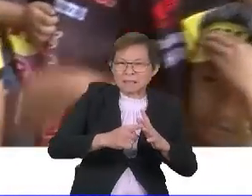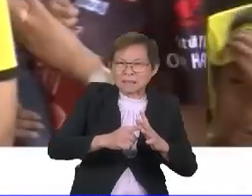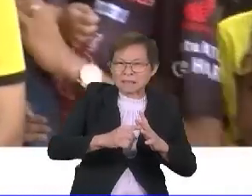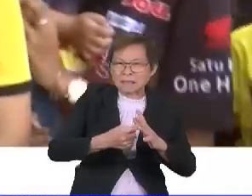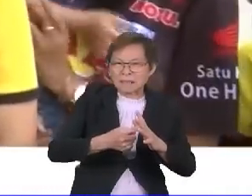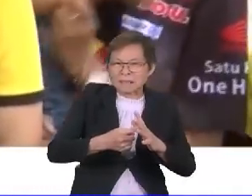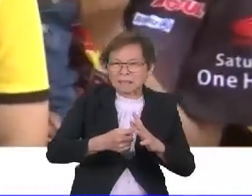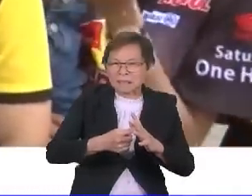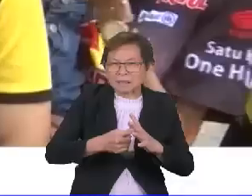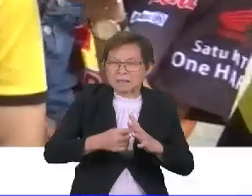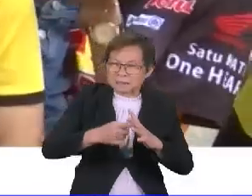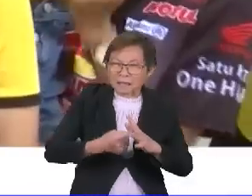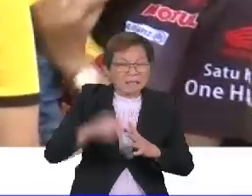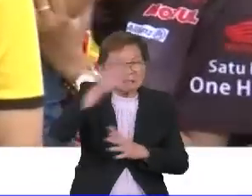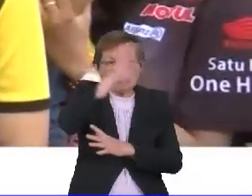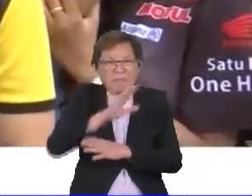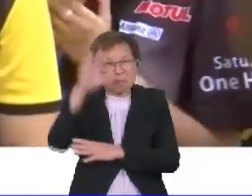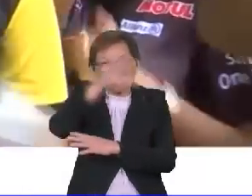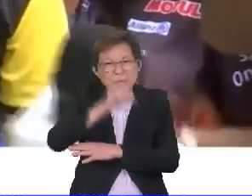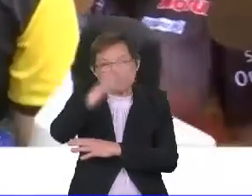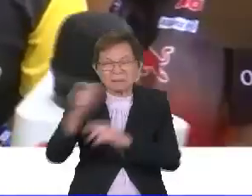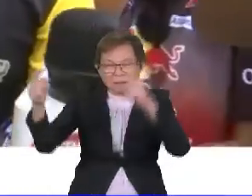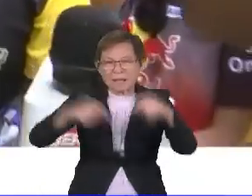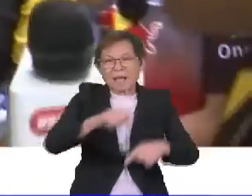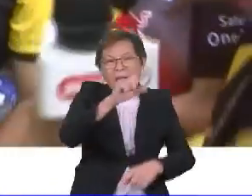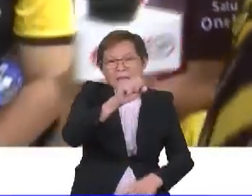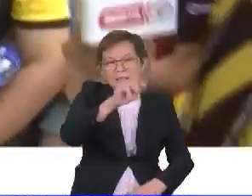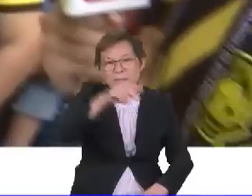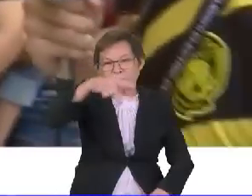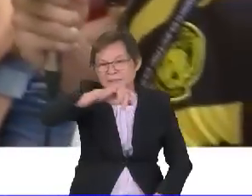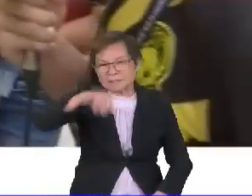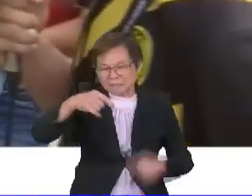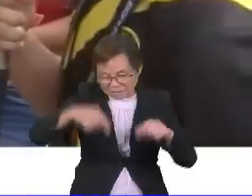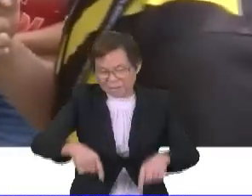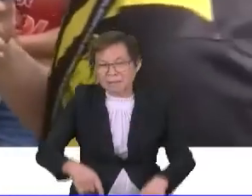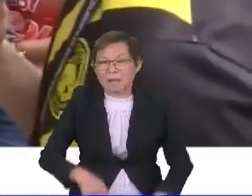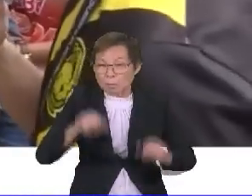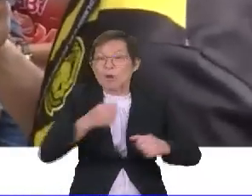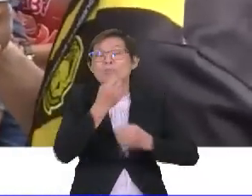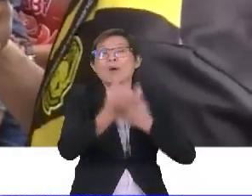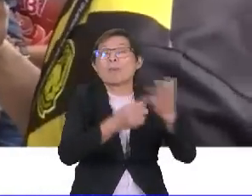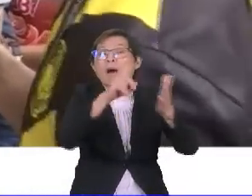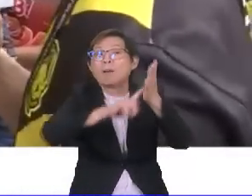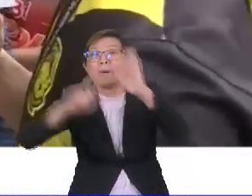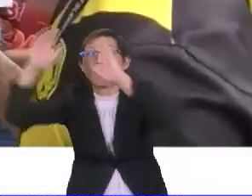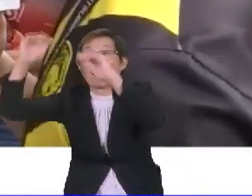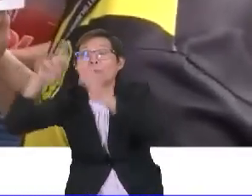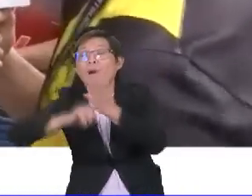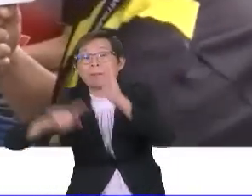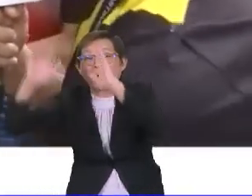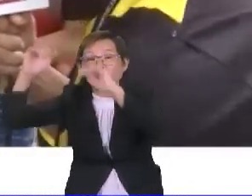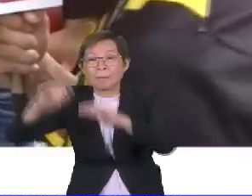tanpa mislah untuk HD ke snbg ini boleh mungkin boleh sorekan Apakah harapan besar